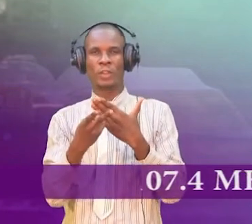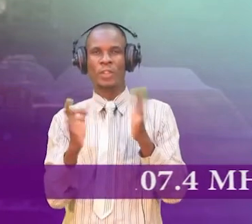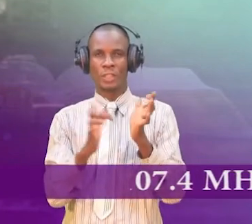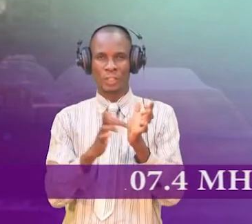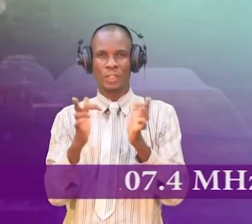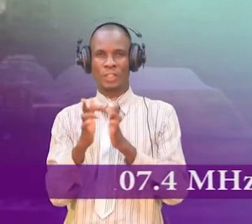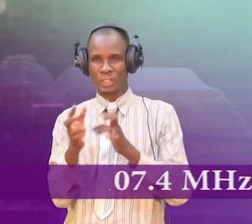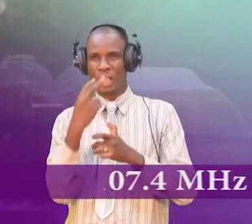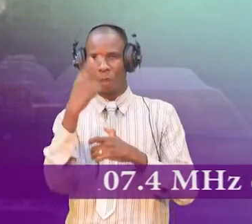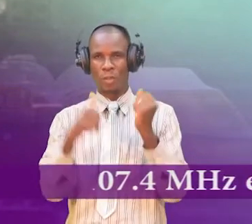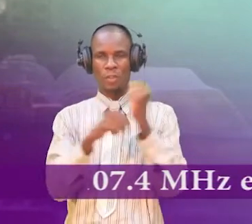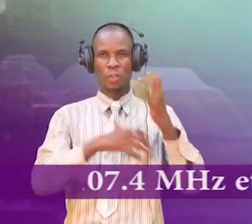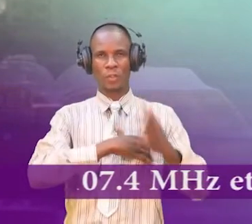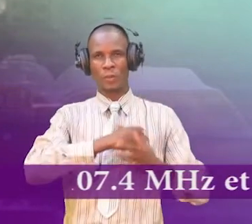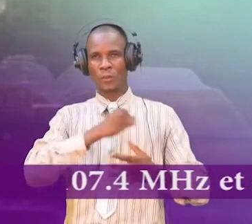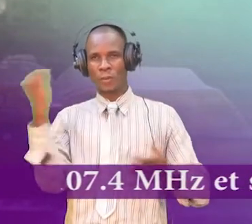ye na ekulusu,